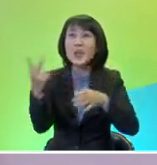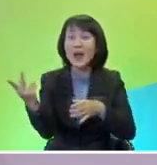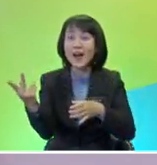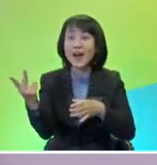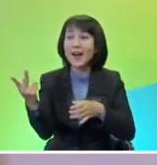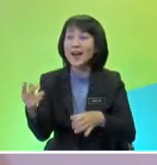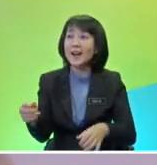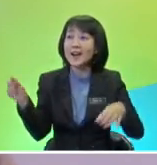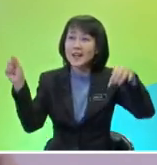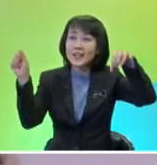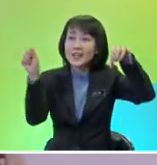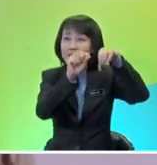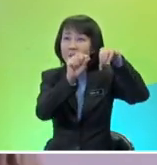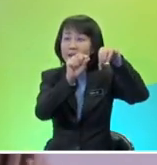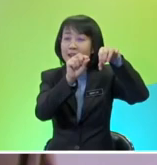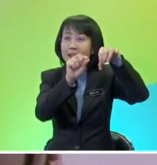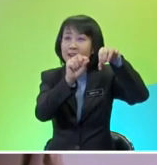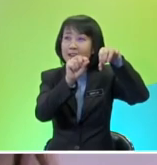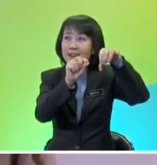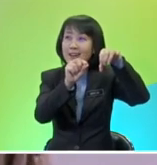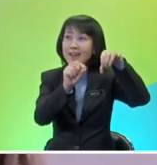keluar. Bila kita letak balik, kita cucuk balik.